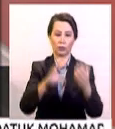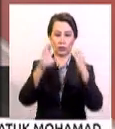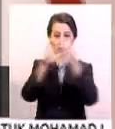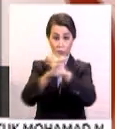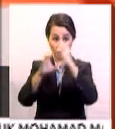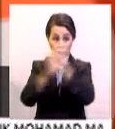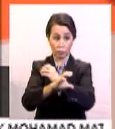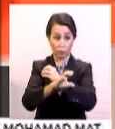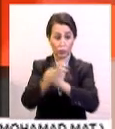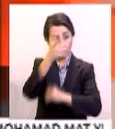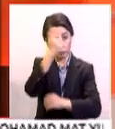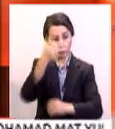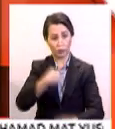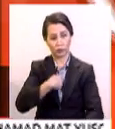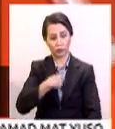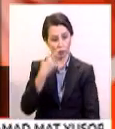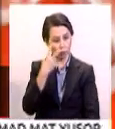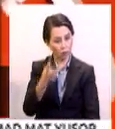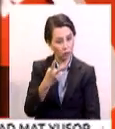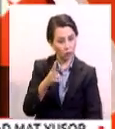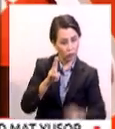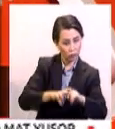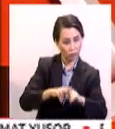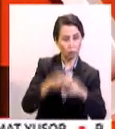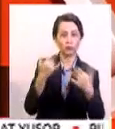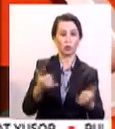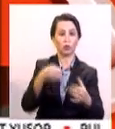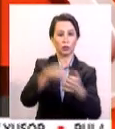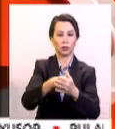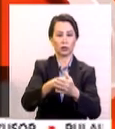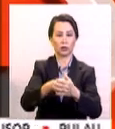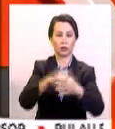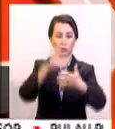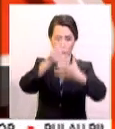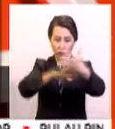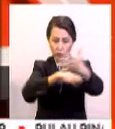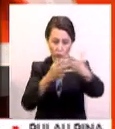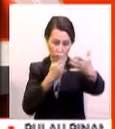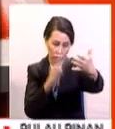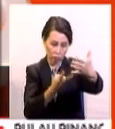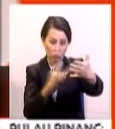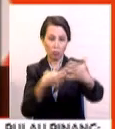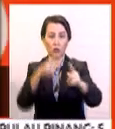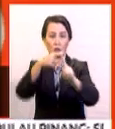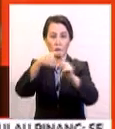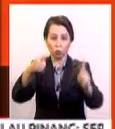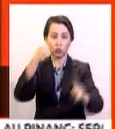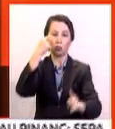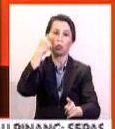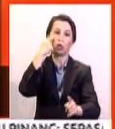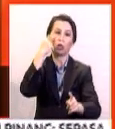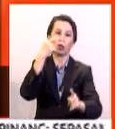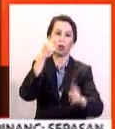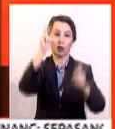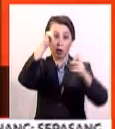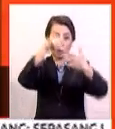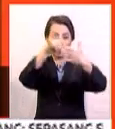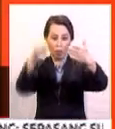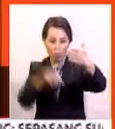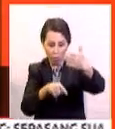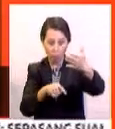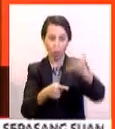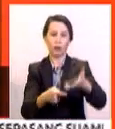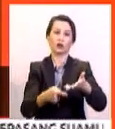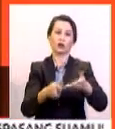ini kerana saya melihat dengan kedudukan terkini dalam carta liga dan selepas pemotongan mata oleh MFL